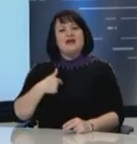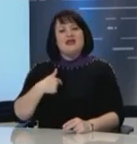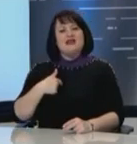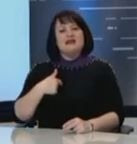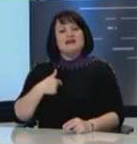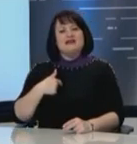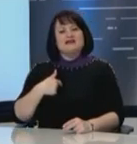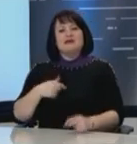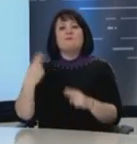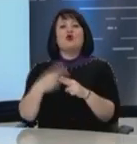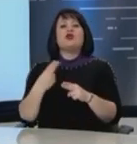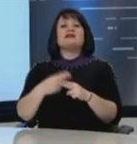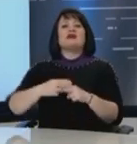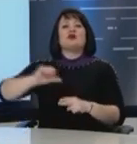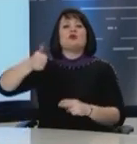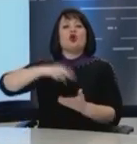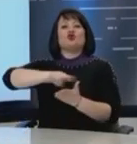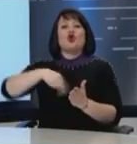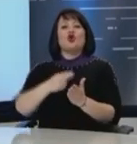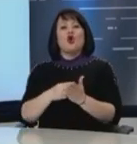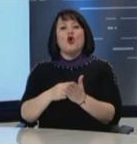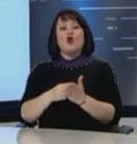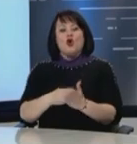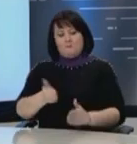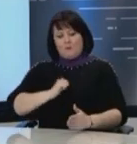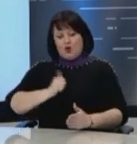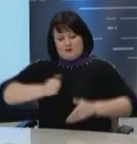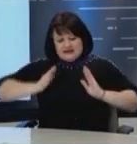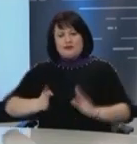παίξει καθοριστικό, πρωταγωνιστικό ρόλο με αυτόνομη